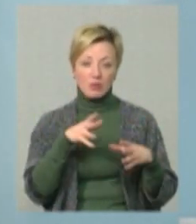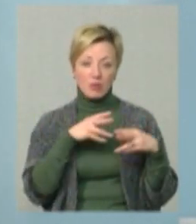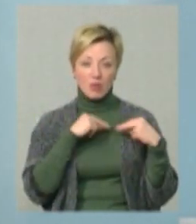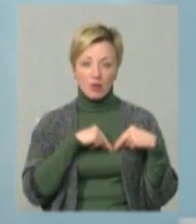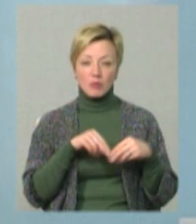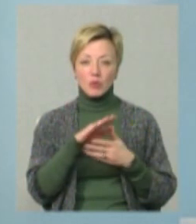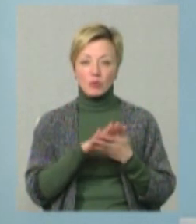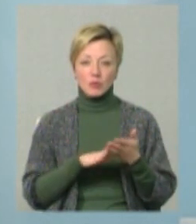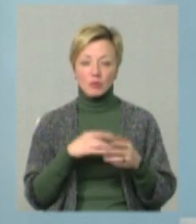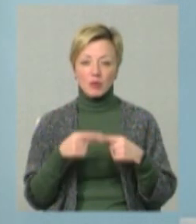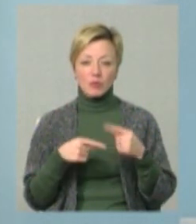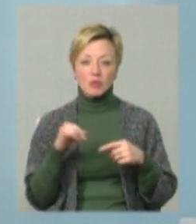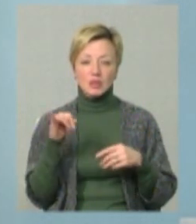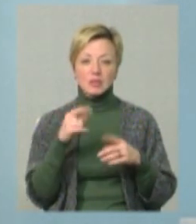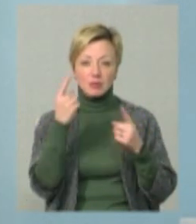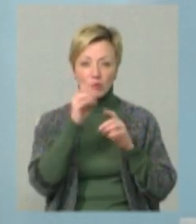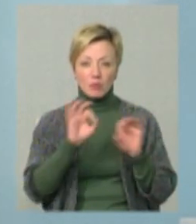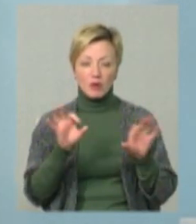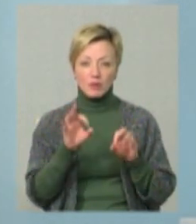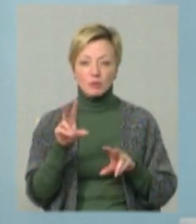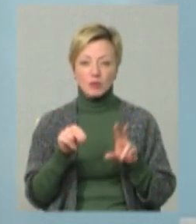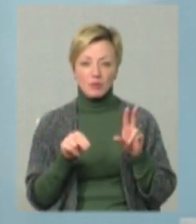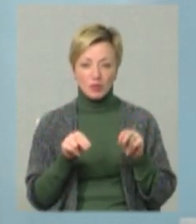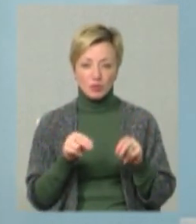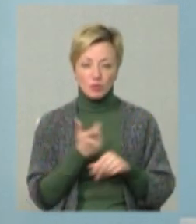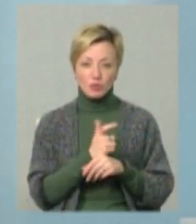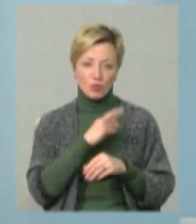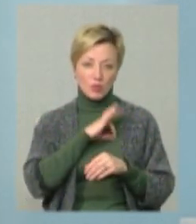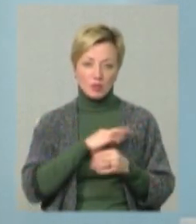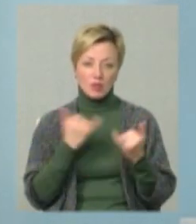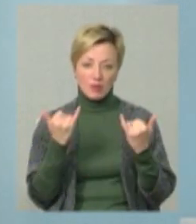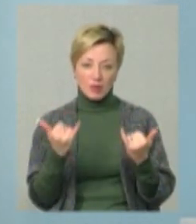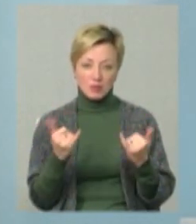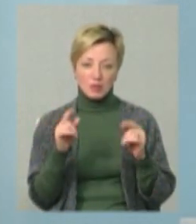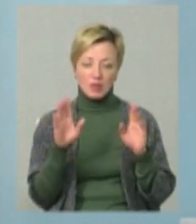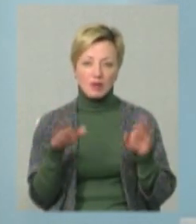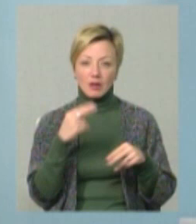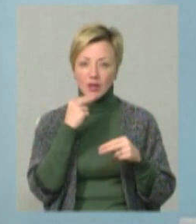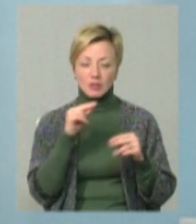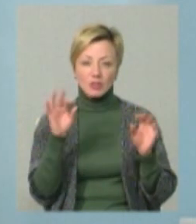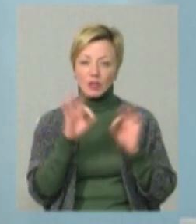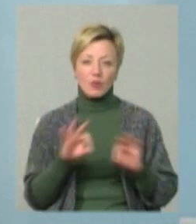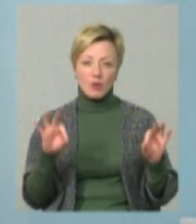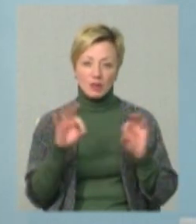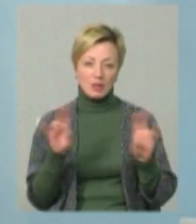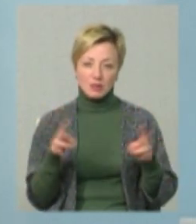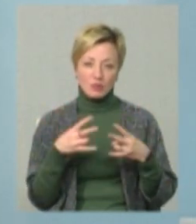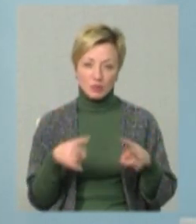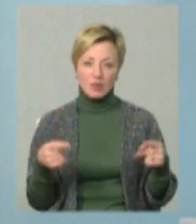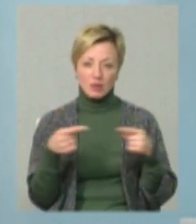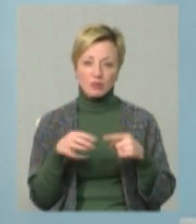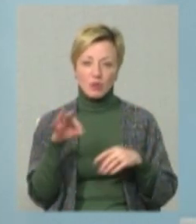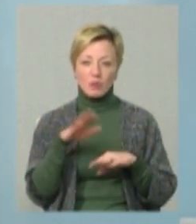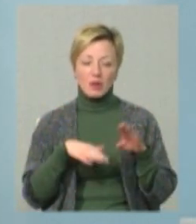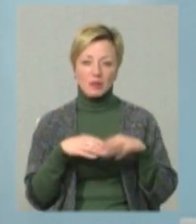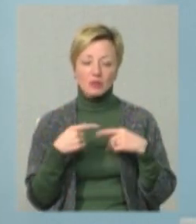моя колега продовжить марафон із інформацією, сподіваємось, дуже корисною для вас. Нехай вона краще ніколи не знадобиться, але якраз